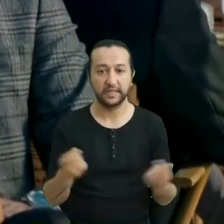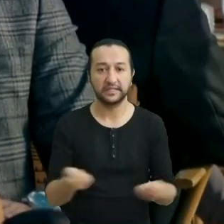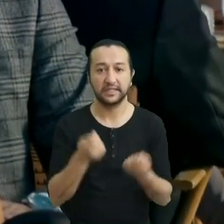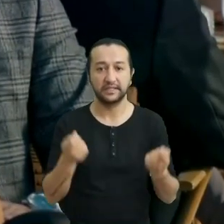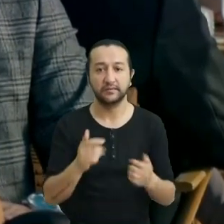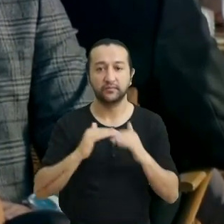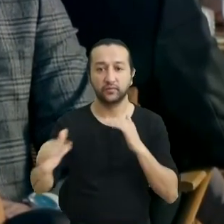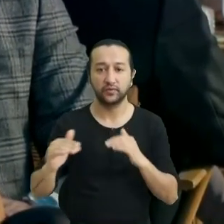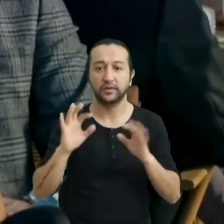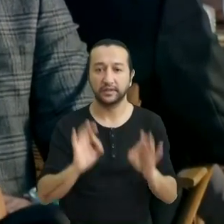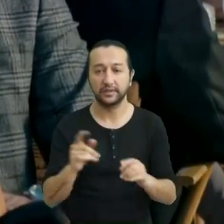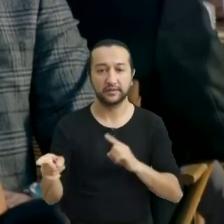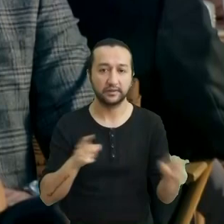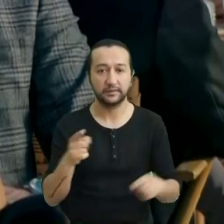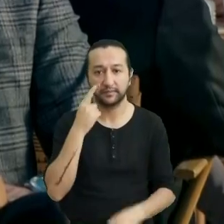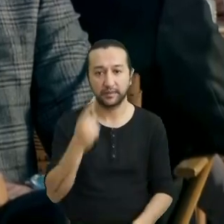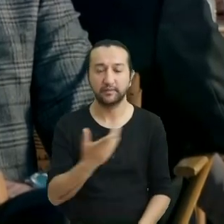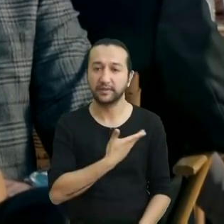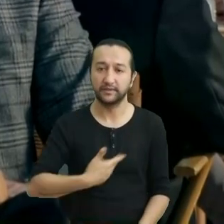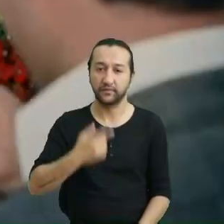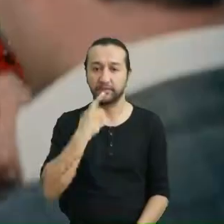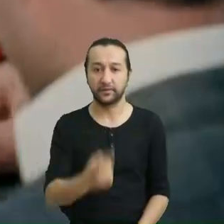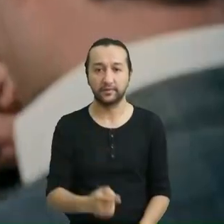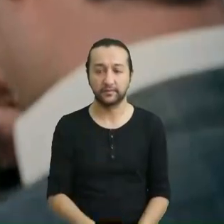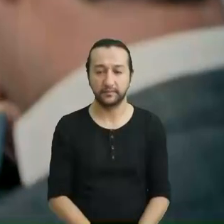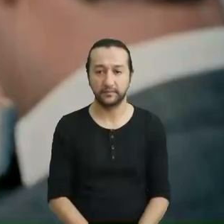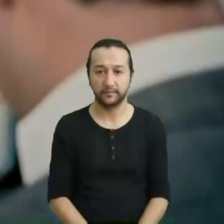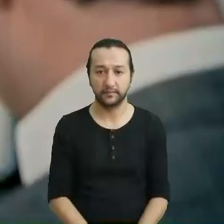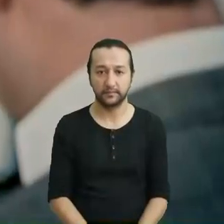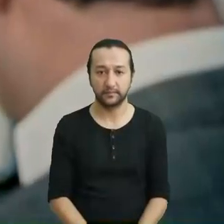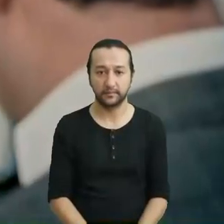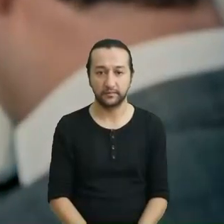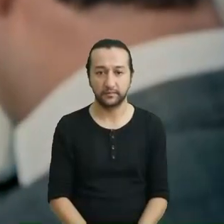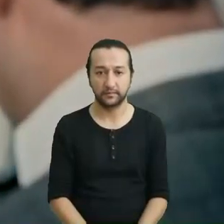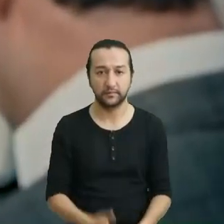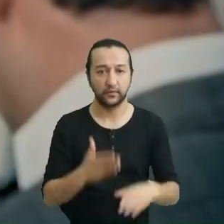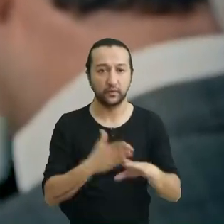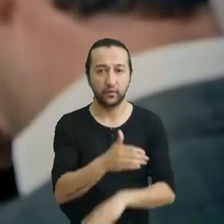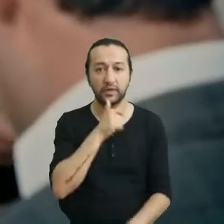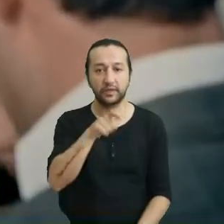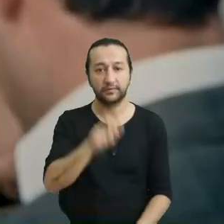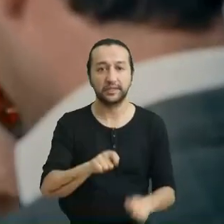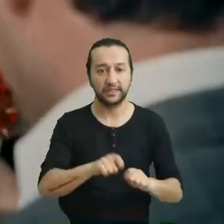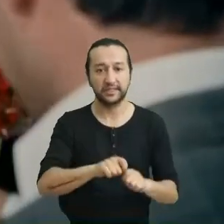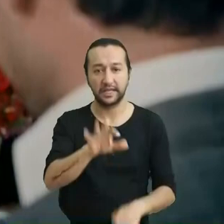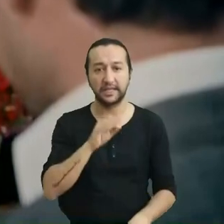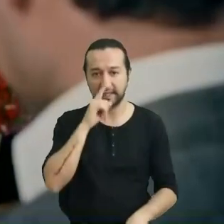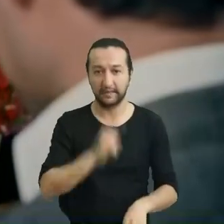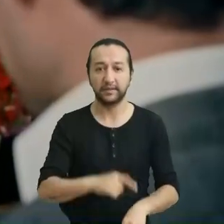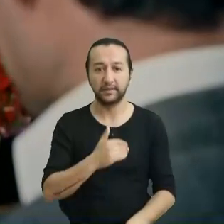Çalıştığım sektörün her iki tarafına da bakmayı seviyorum diyelim. Kahvesini yudumluyor. Doğru adamı işe aldığıma emindim.